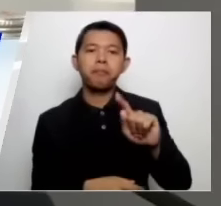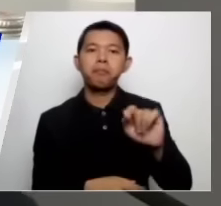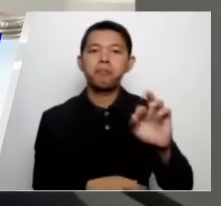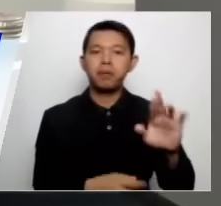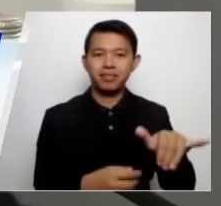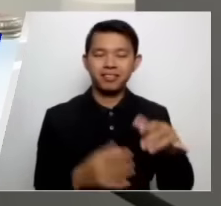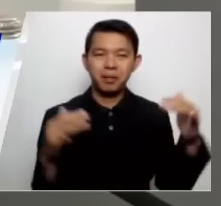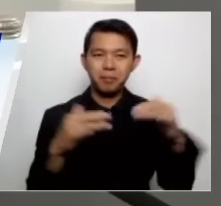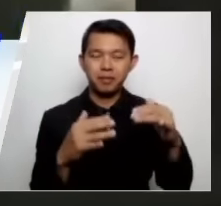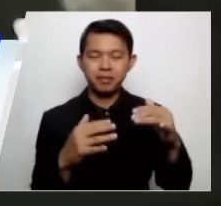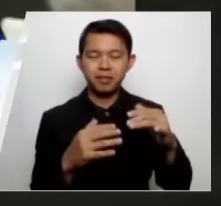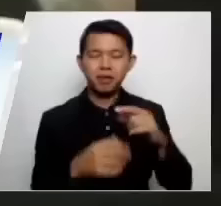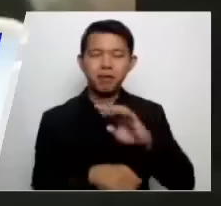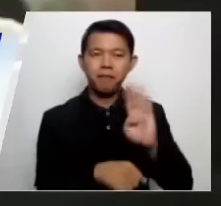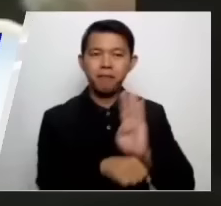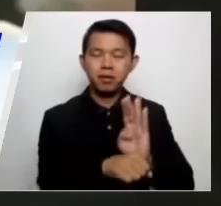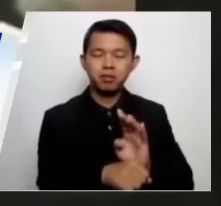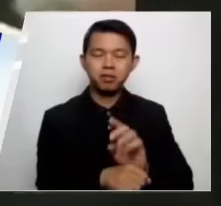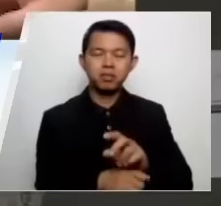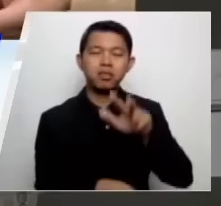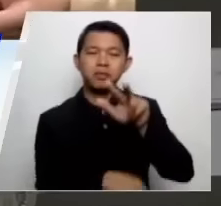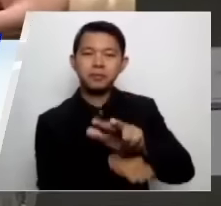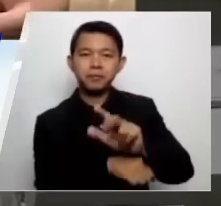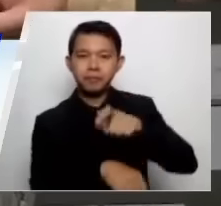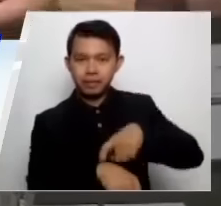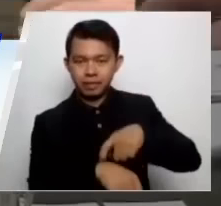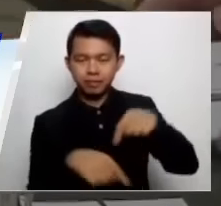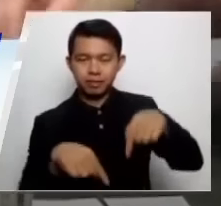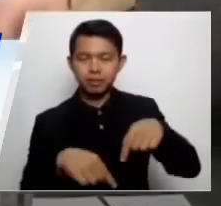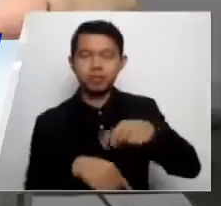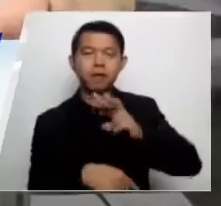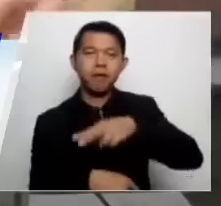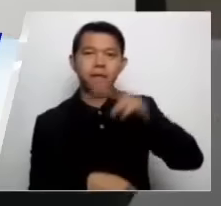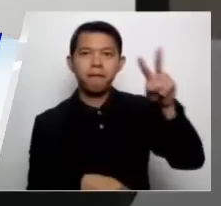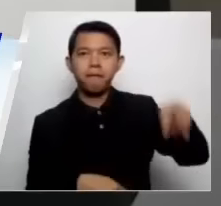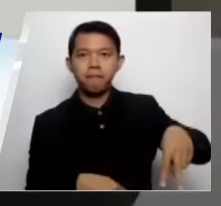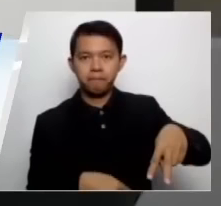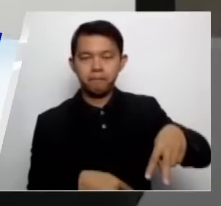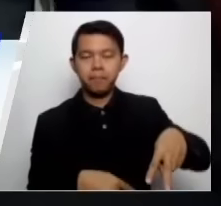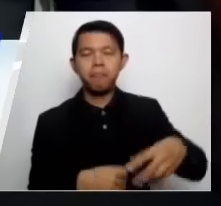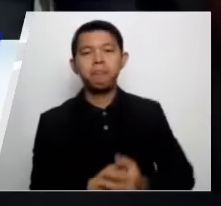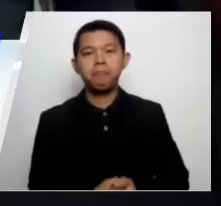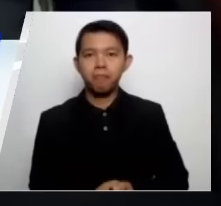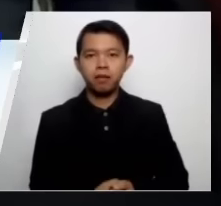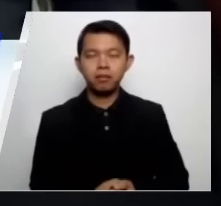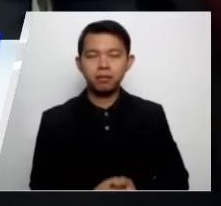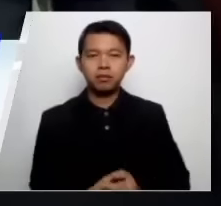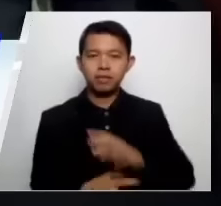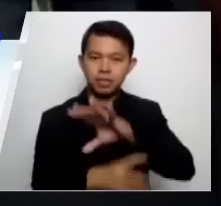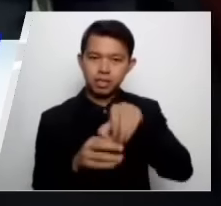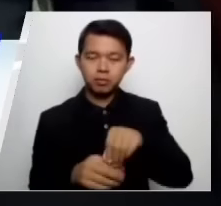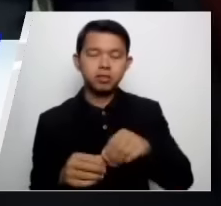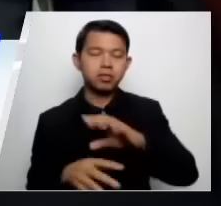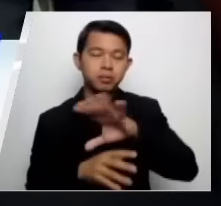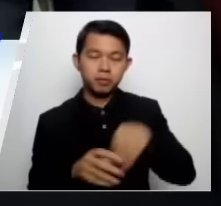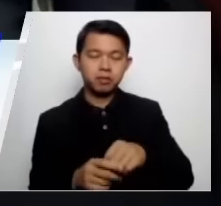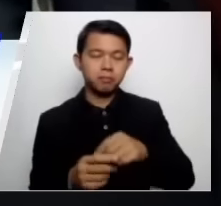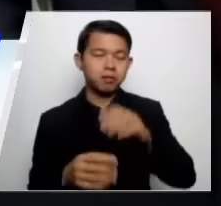pagdating pasado alas 3 ng hapon dito sa Hanoi, Vietnam. Una lamang ito sa iba pa mga business meetings na nakakasa hanggang bukas